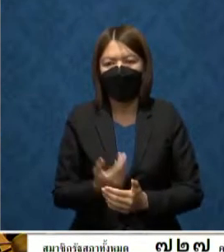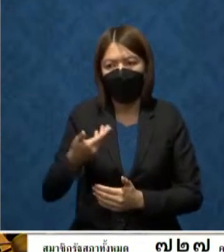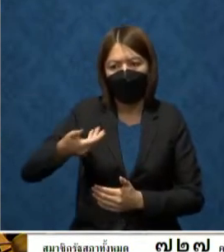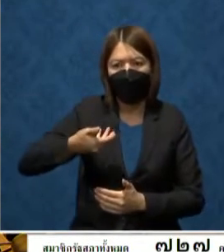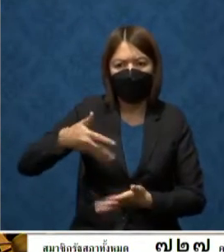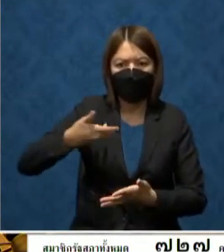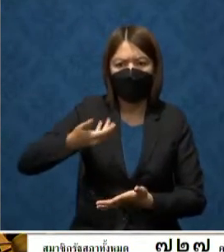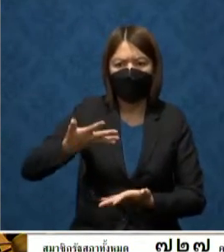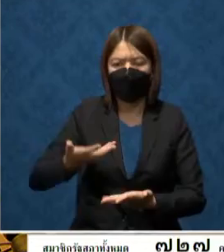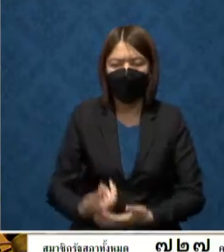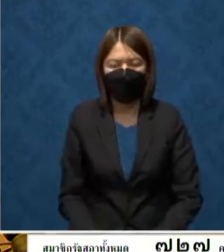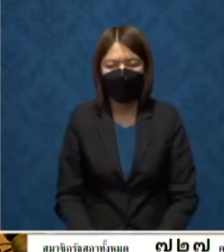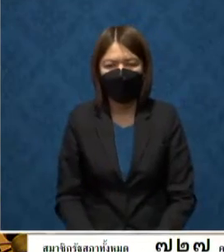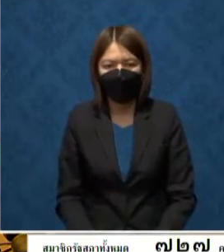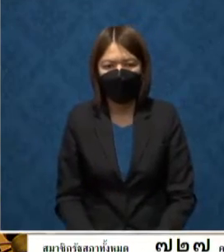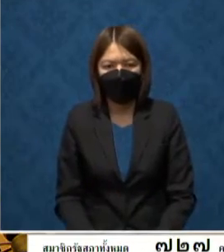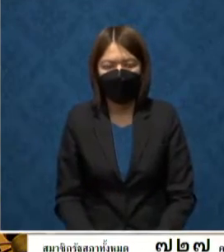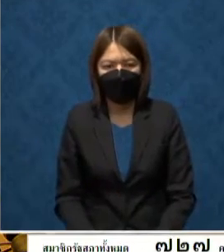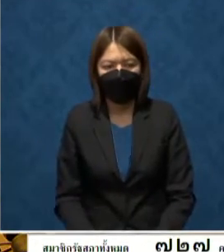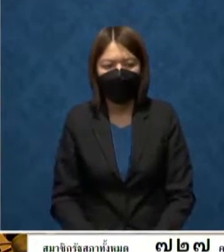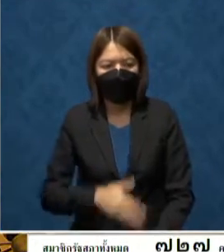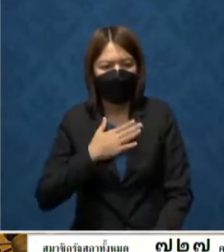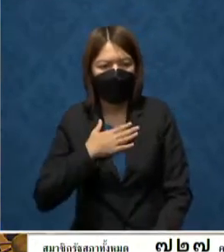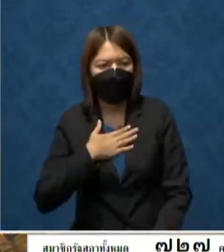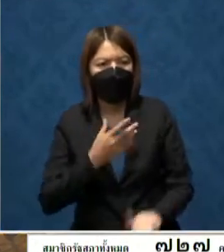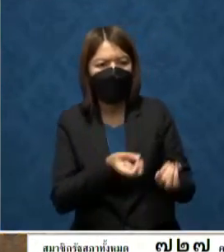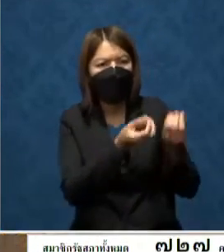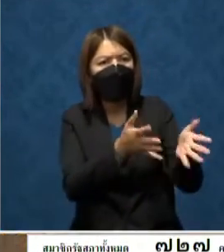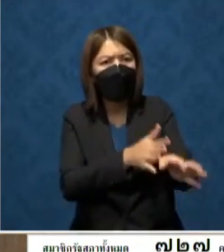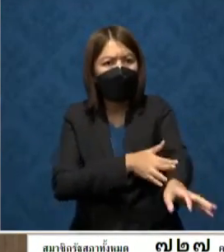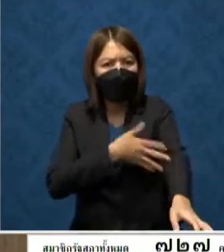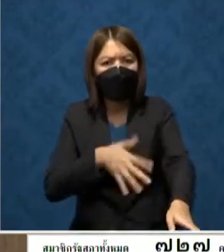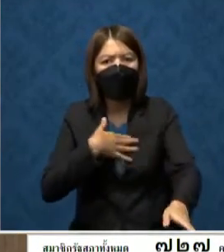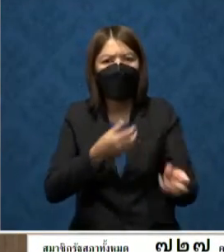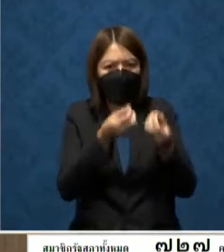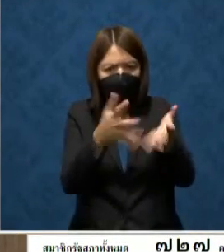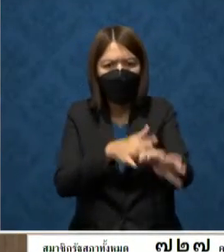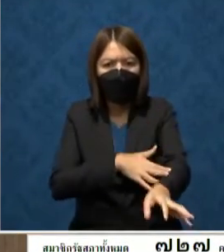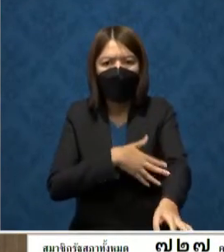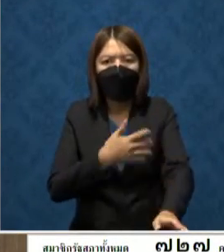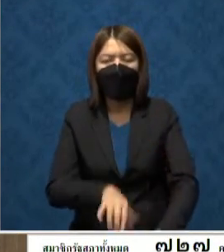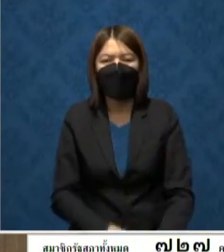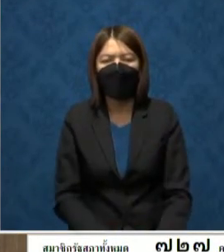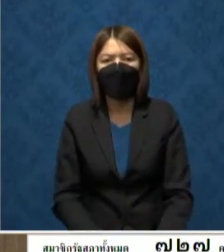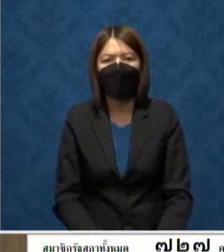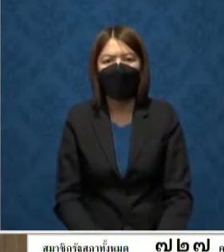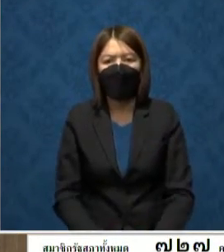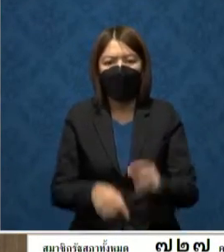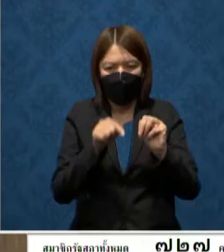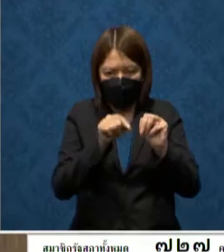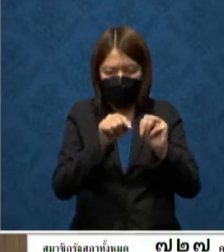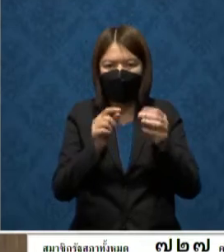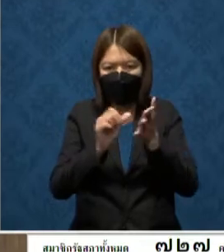ครับ ผมเจ้าหน้าที่ผมส่งไปตั้งนานแล้วนะฮะ คือมาตรานี้ไม่มีการแก้ไขอ่ะ